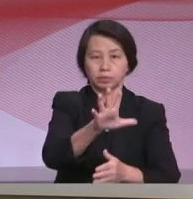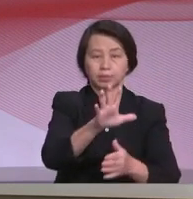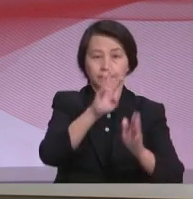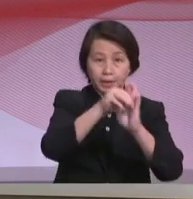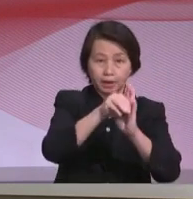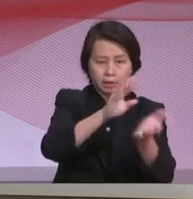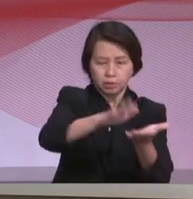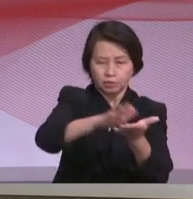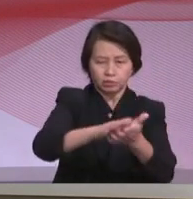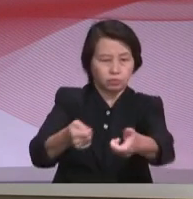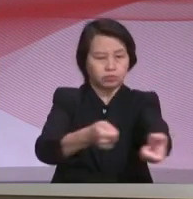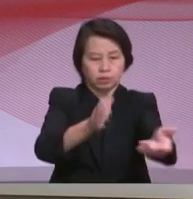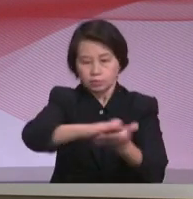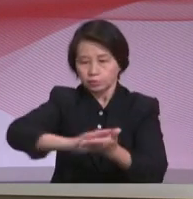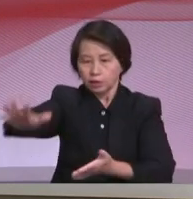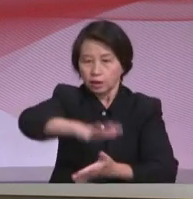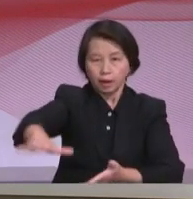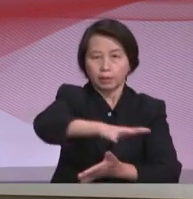sanitasi.